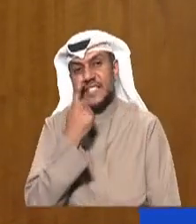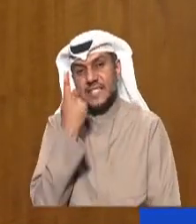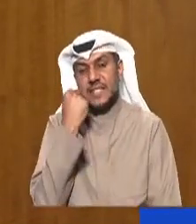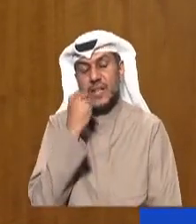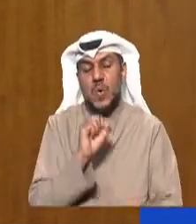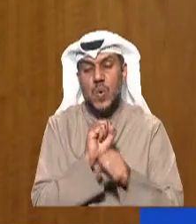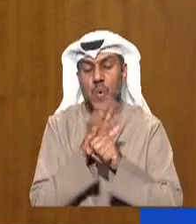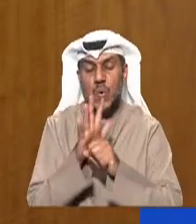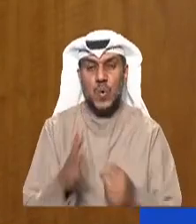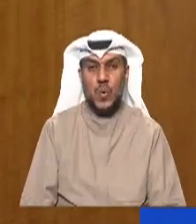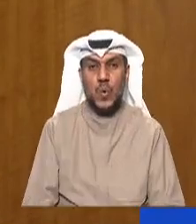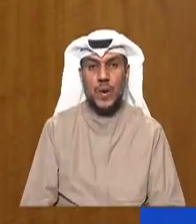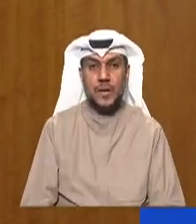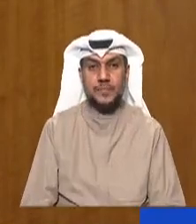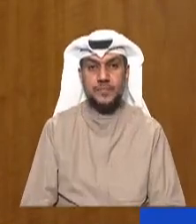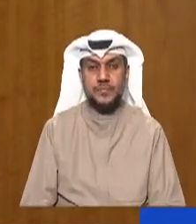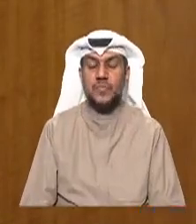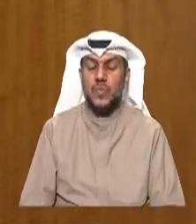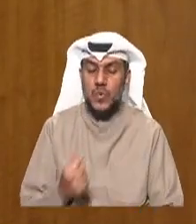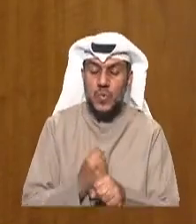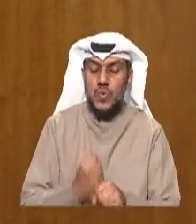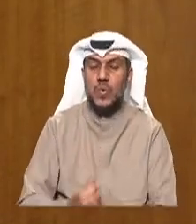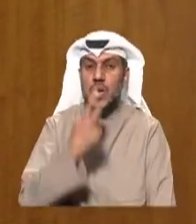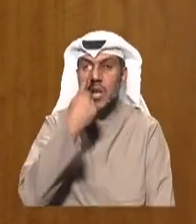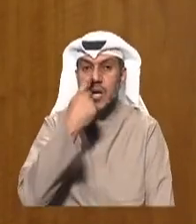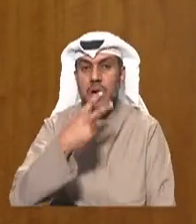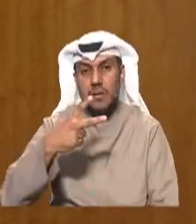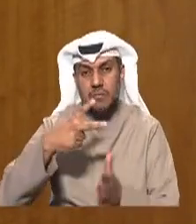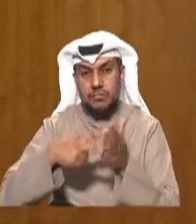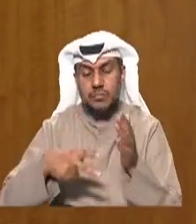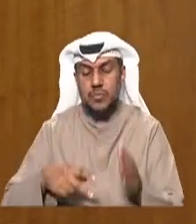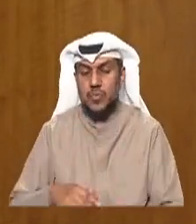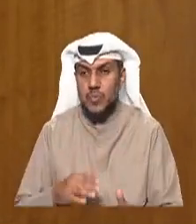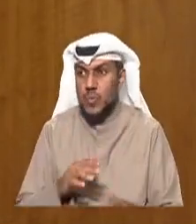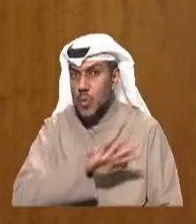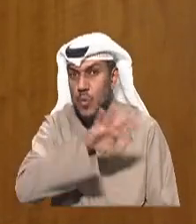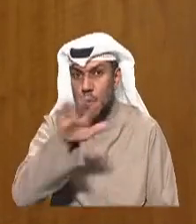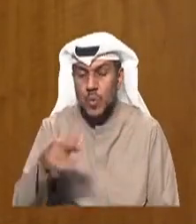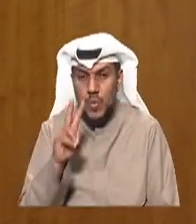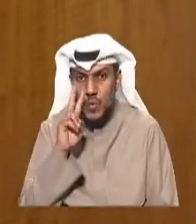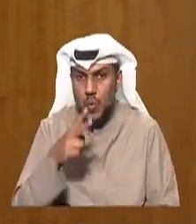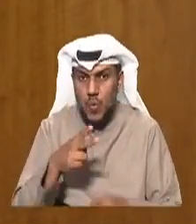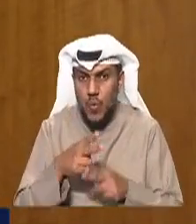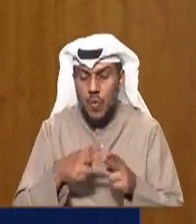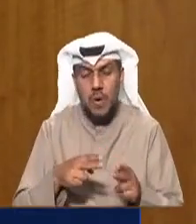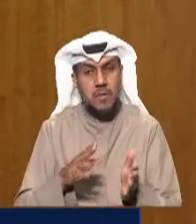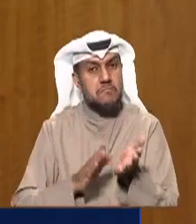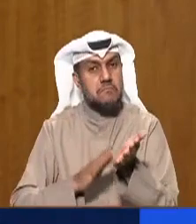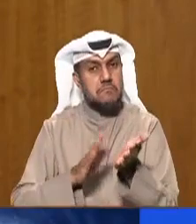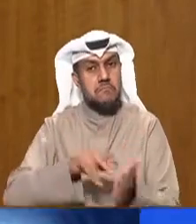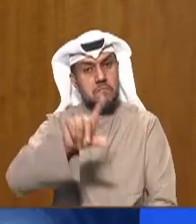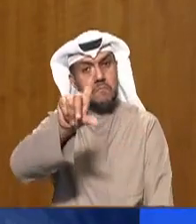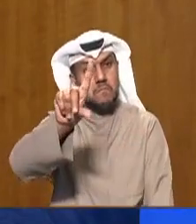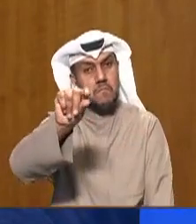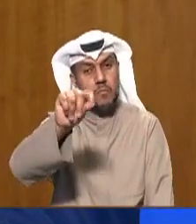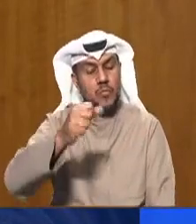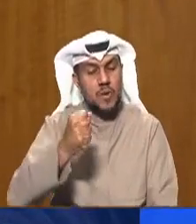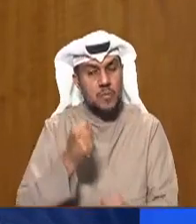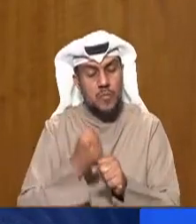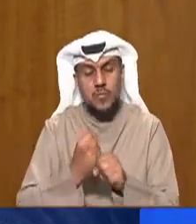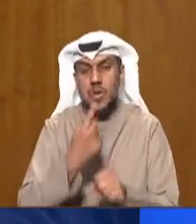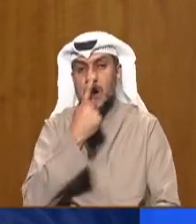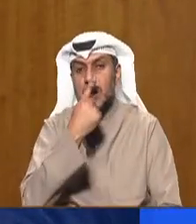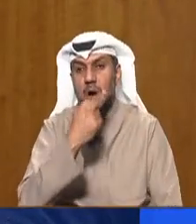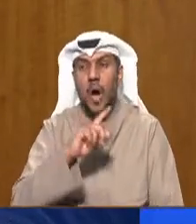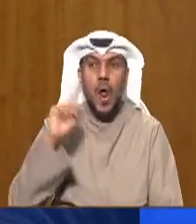وكانت هذه الإجراءات محل إشادة وتقدير من أعلى المستويات من المنظمات العالمية،